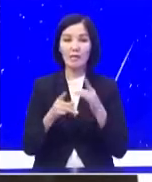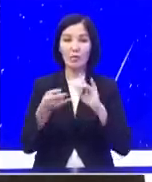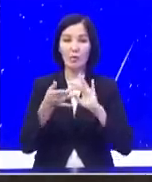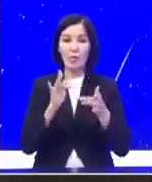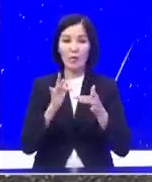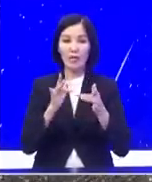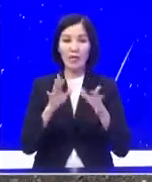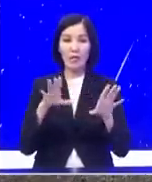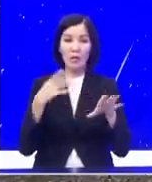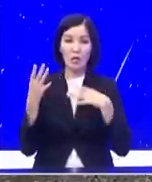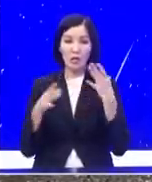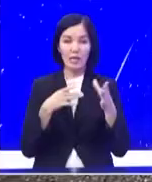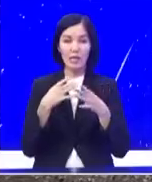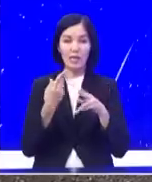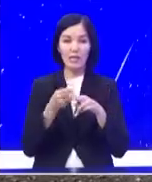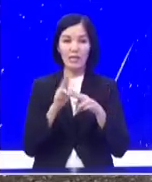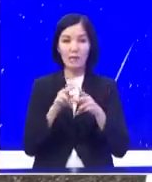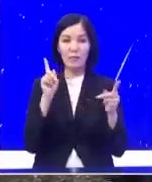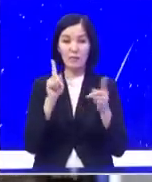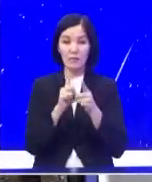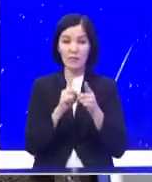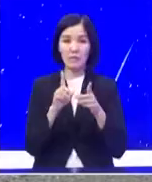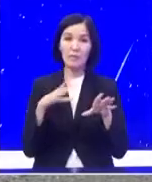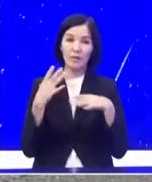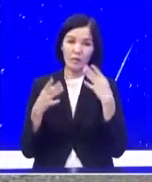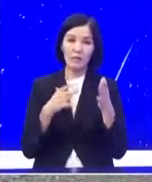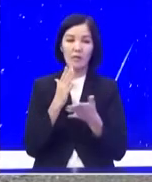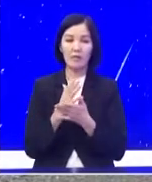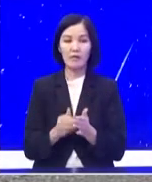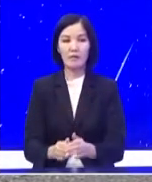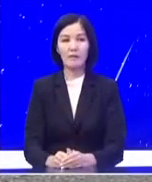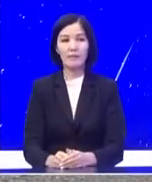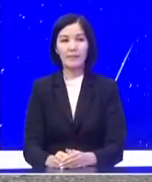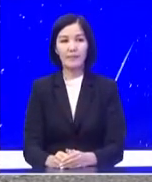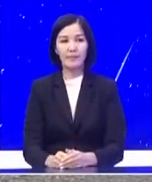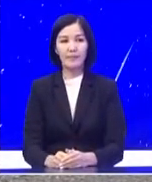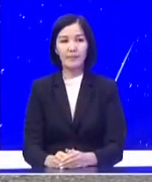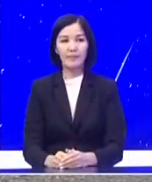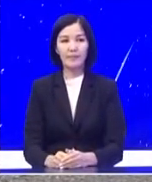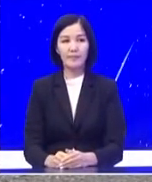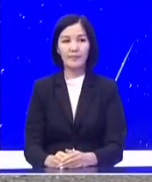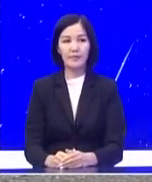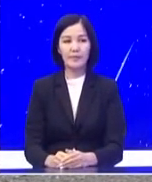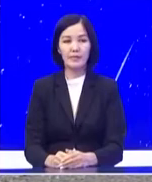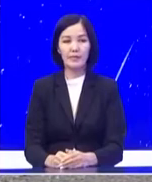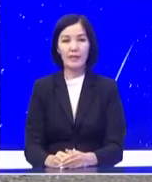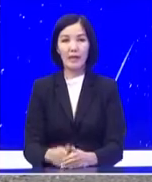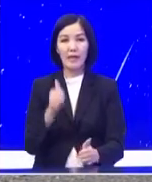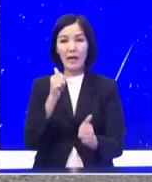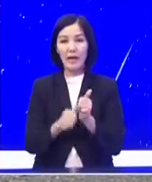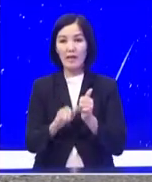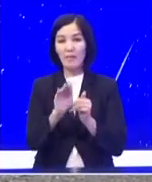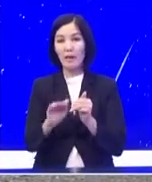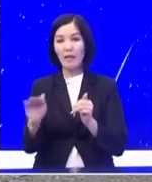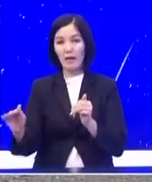жүр. Ал кейбірімен тіпті жеке дайындалады. Каждому свой подход, то есть если әр баланы шамасына